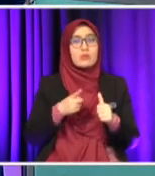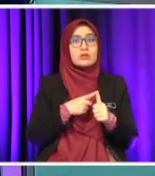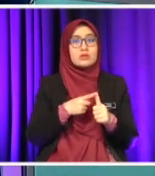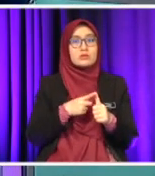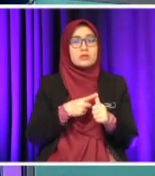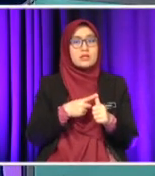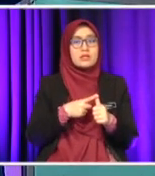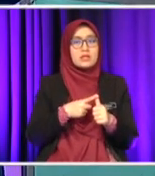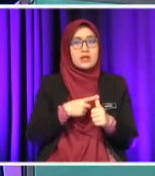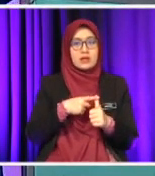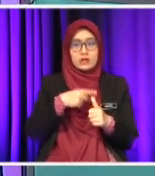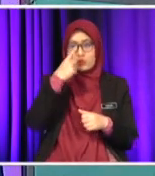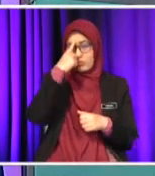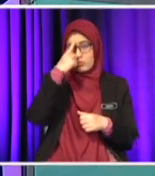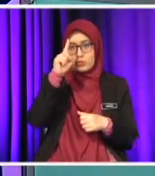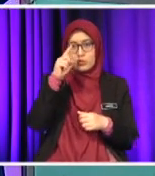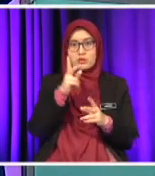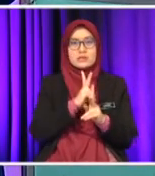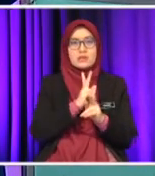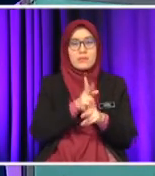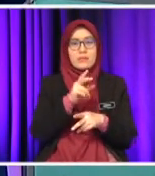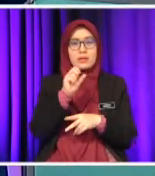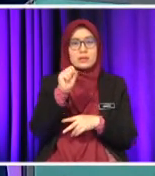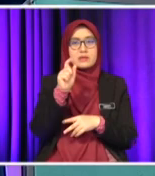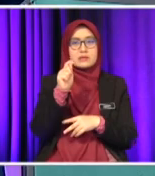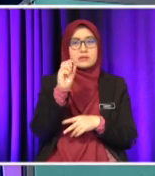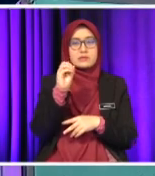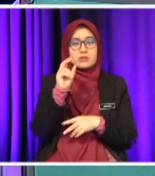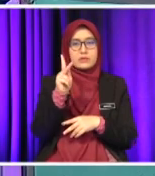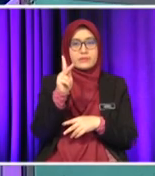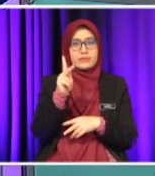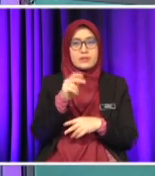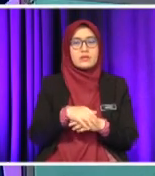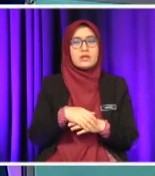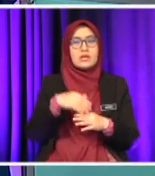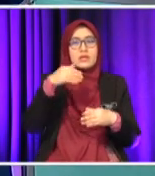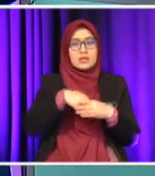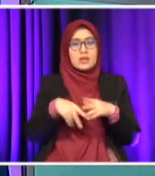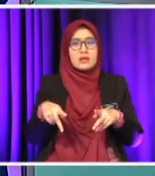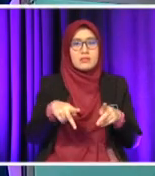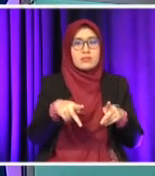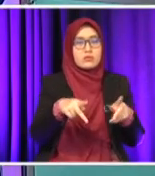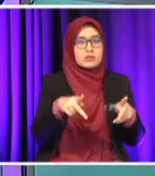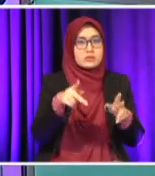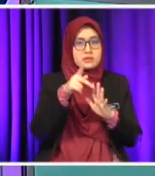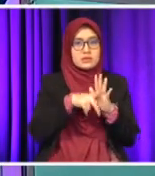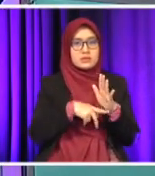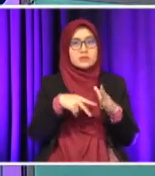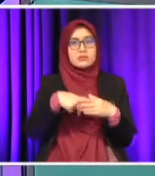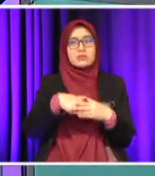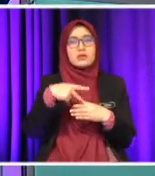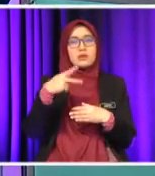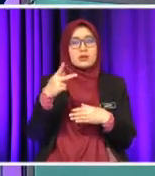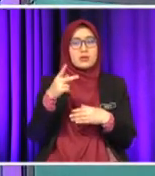stok biasanya dalam proses pengeluaran kita tidak hasilkan satu atau dua produk saja kita akan